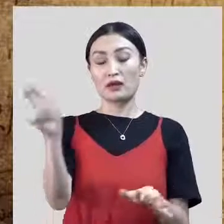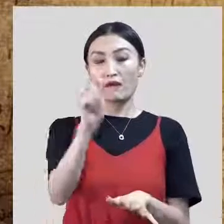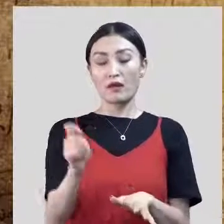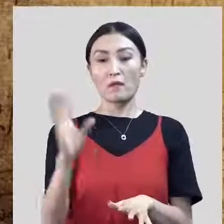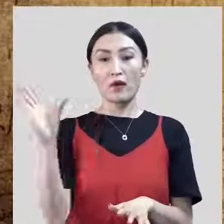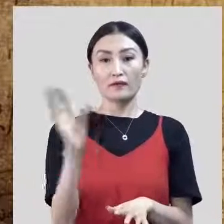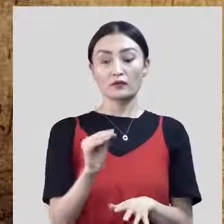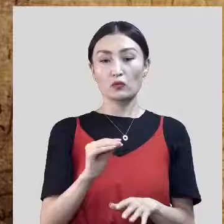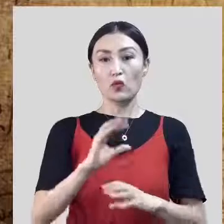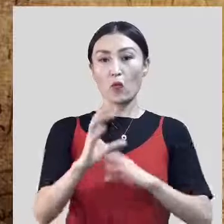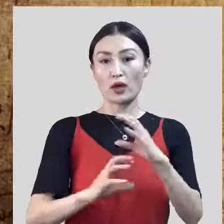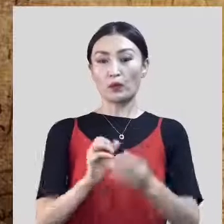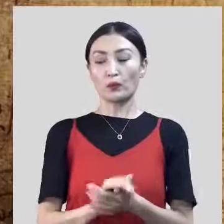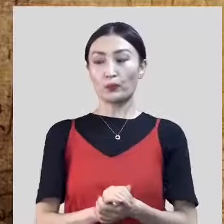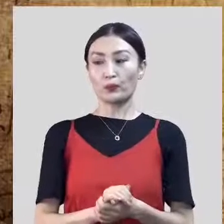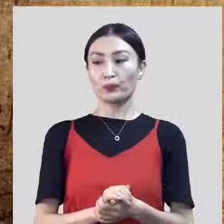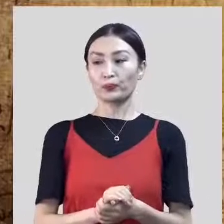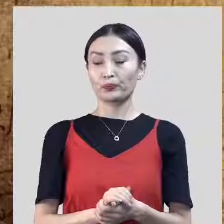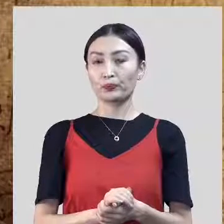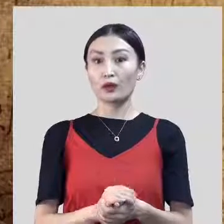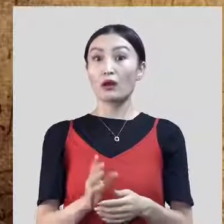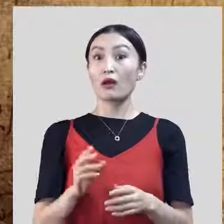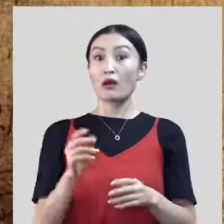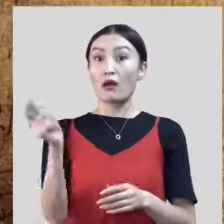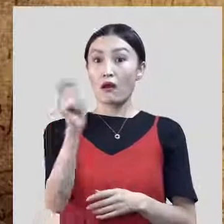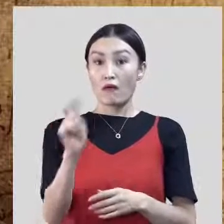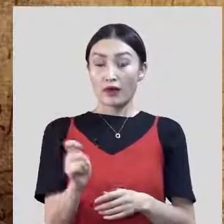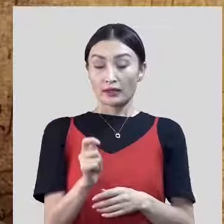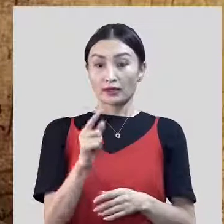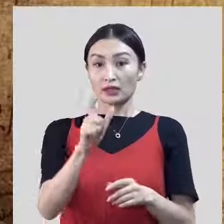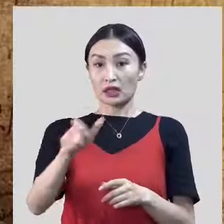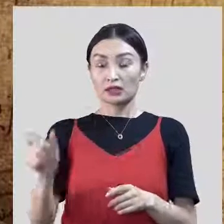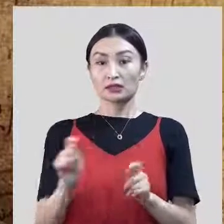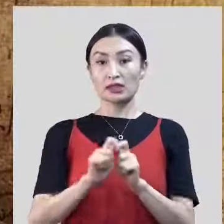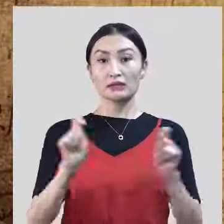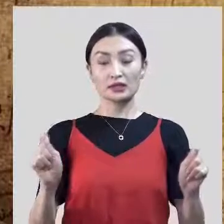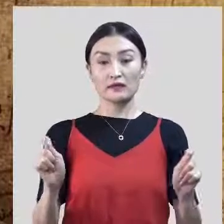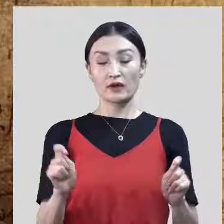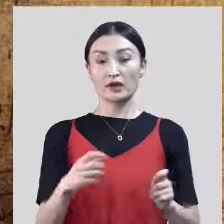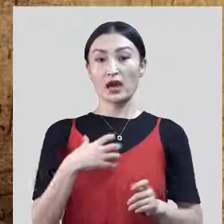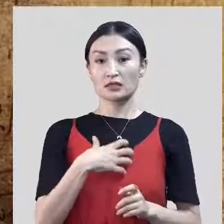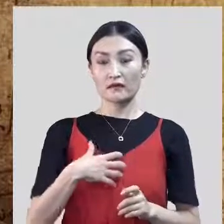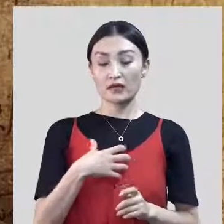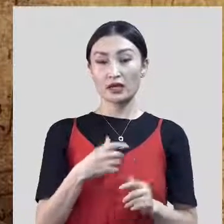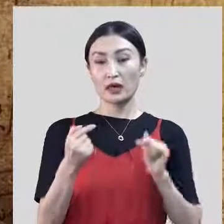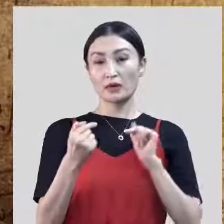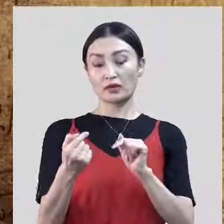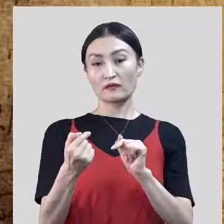по всему миру в ходе гражданской войны образовались основные